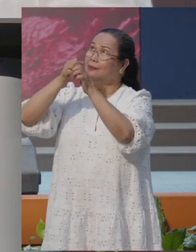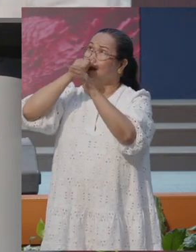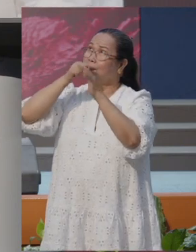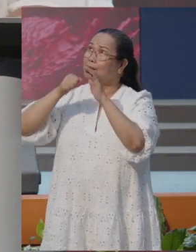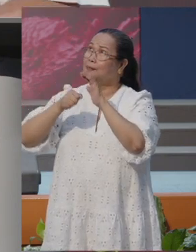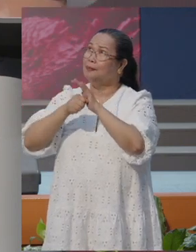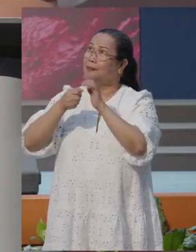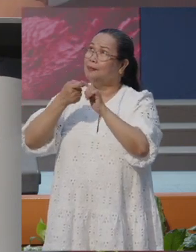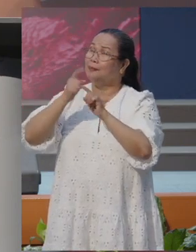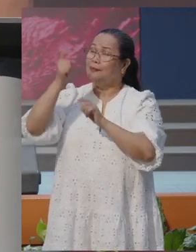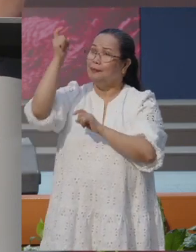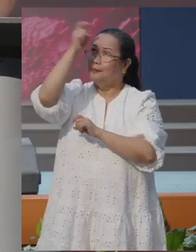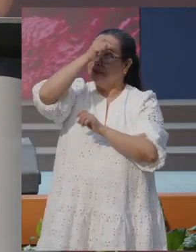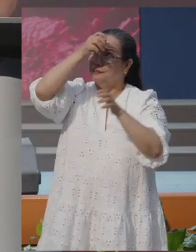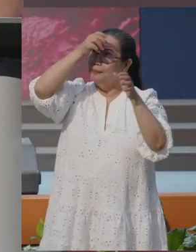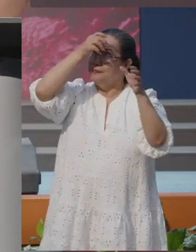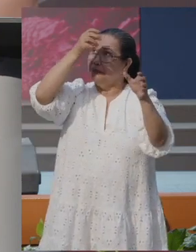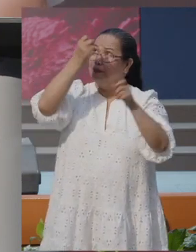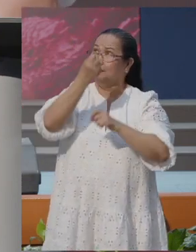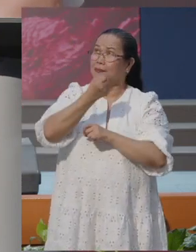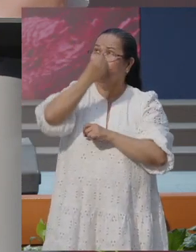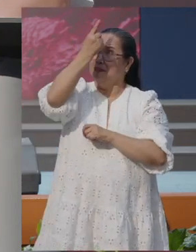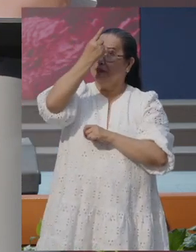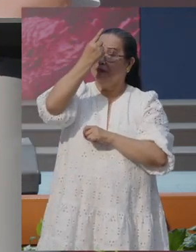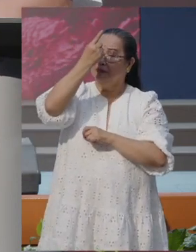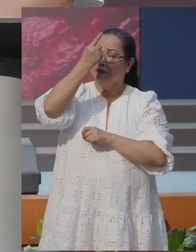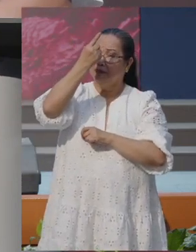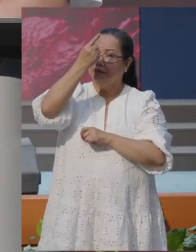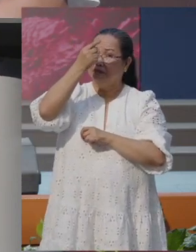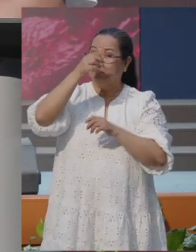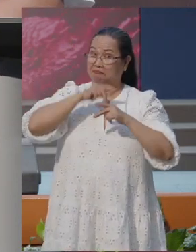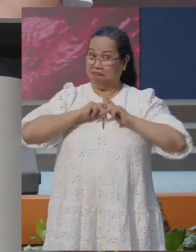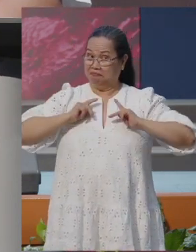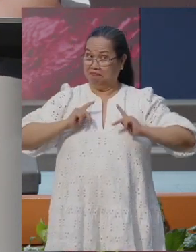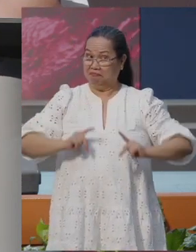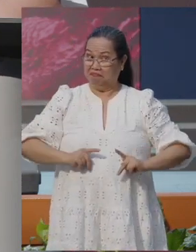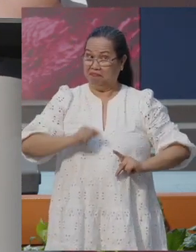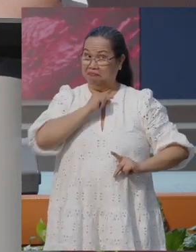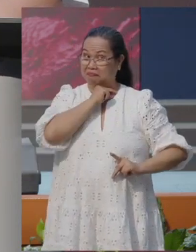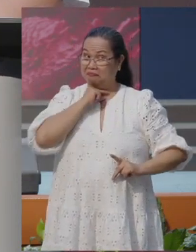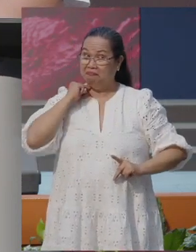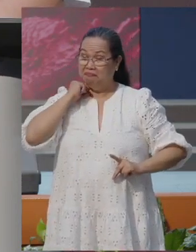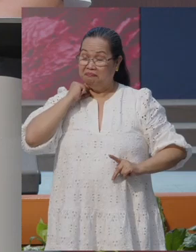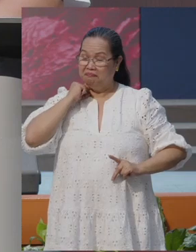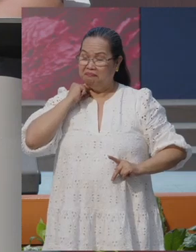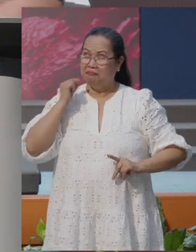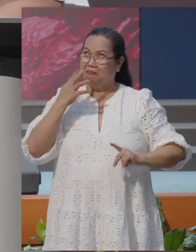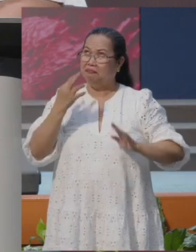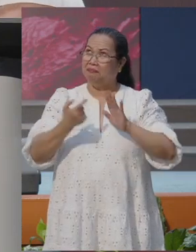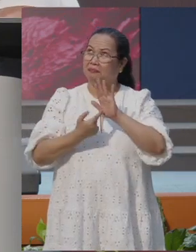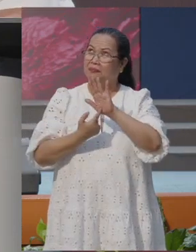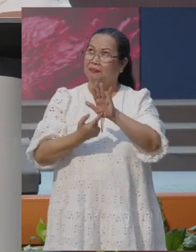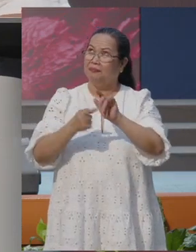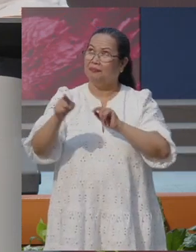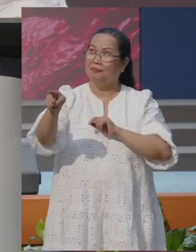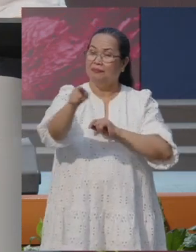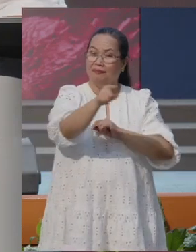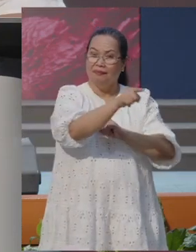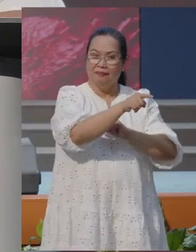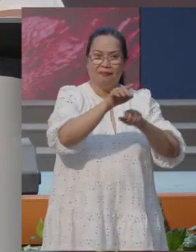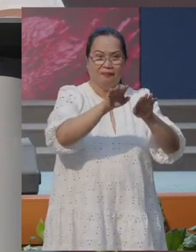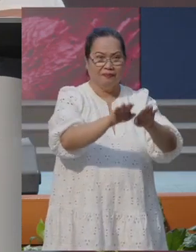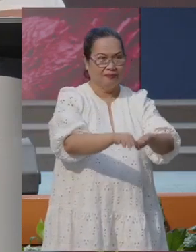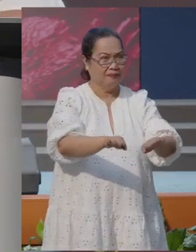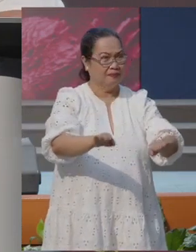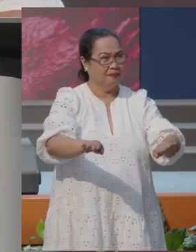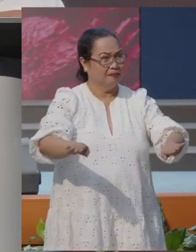things from the wise and the understanding, yung mga pariseo, and revealed them to little children.